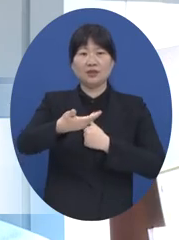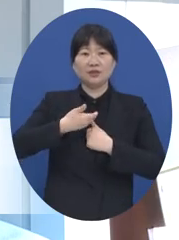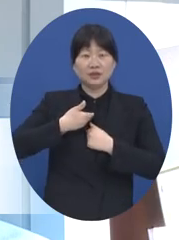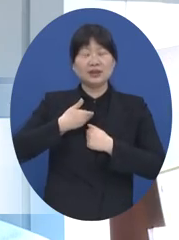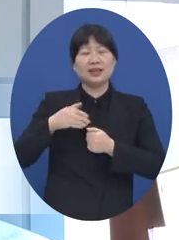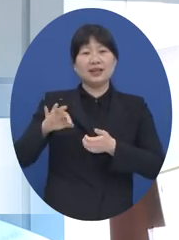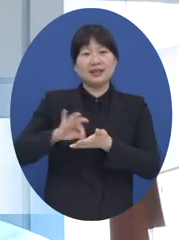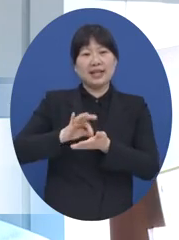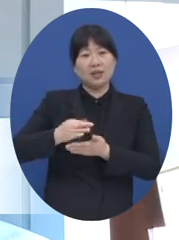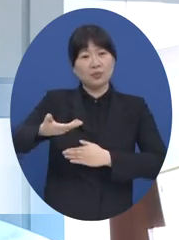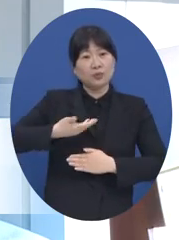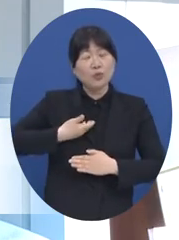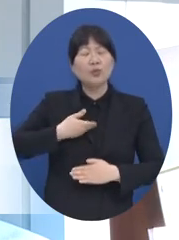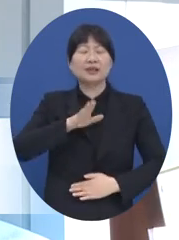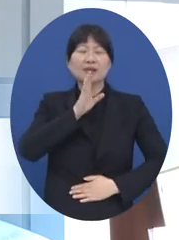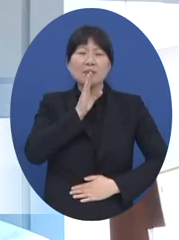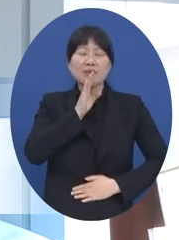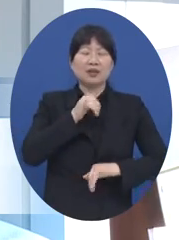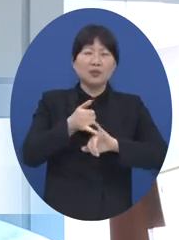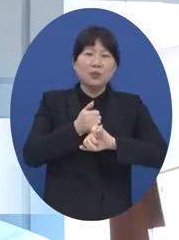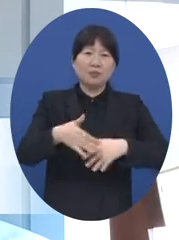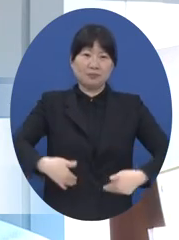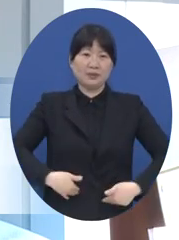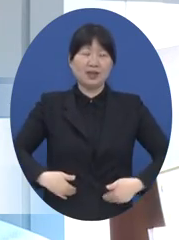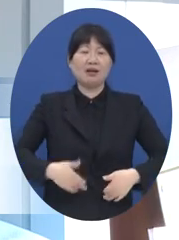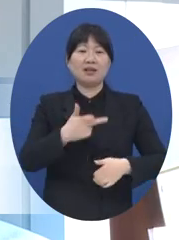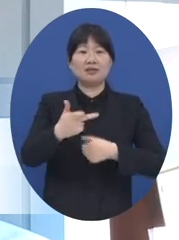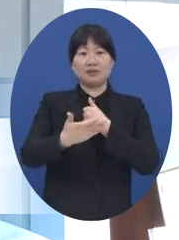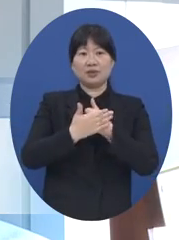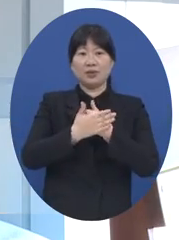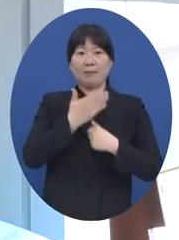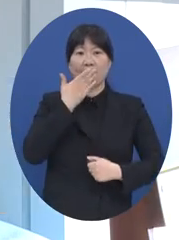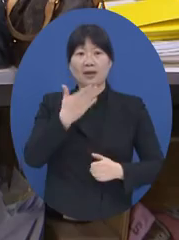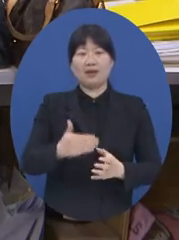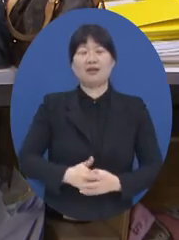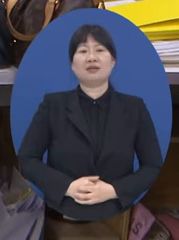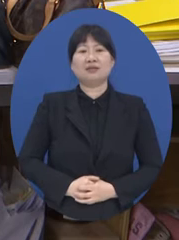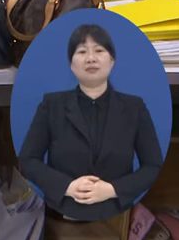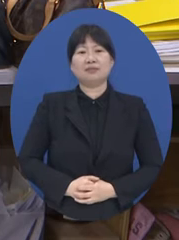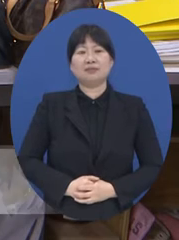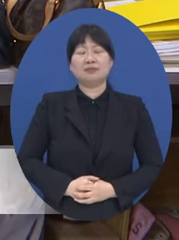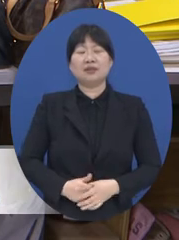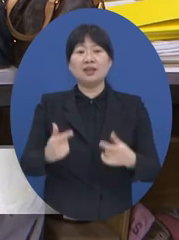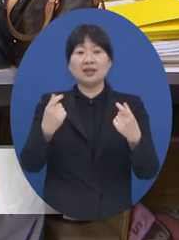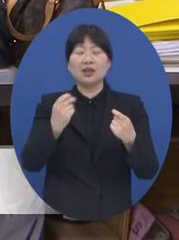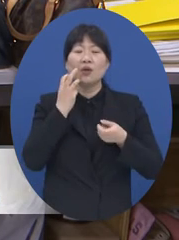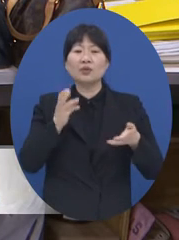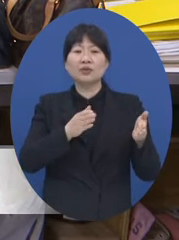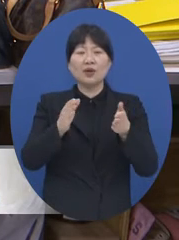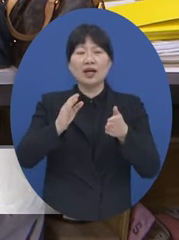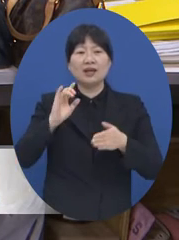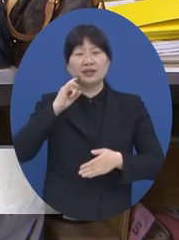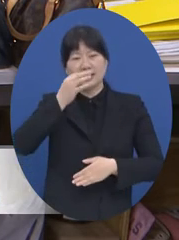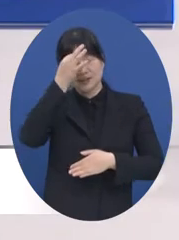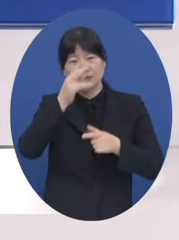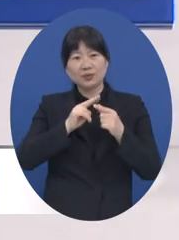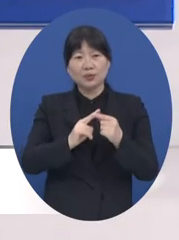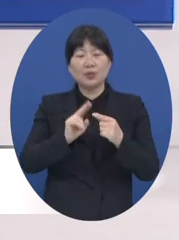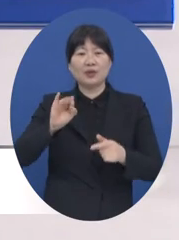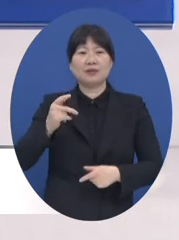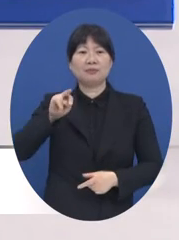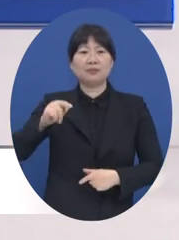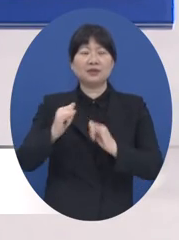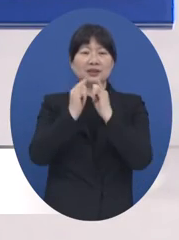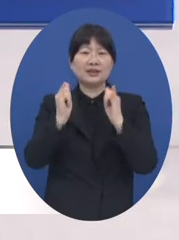자금이 라는 것이 굉장히 좀 전시라고 되게 큰 도움이 되는 부분이었던 것 같아요 이렇게 경기도가 예술과 입문 사회학